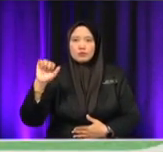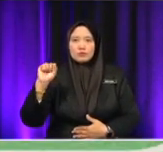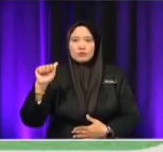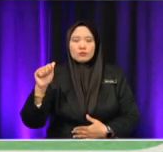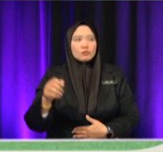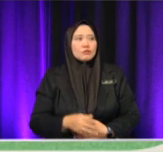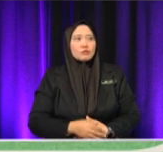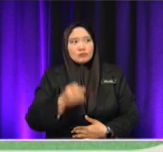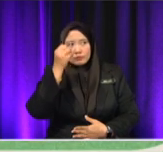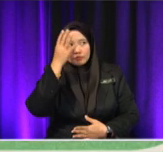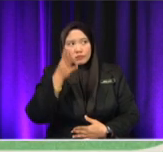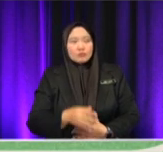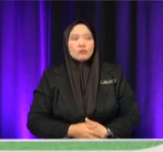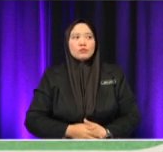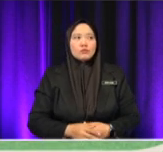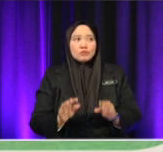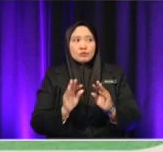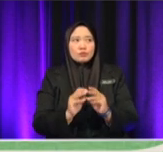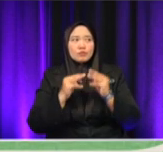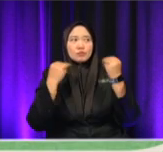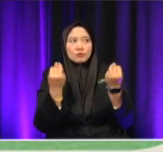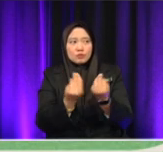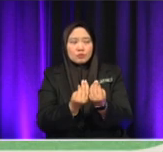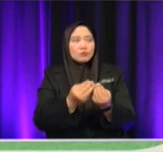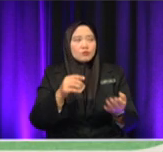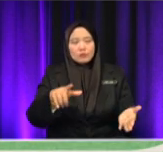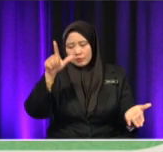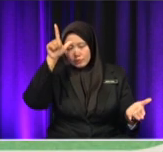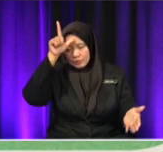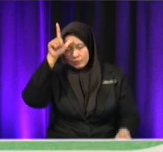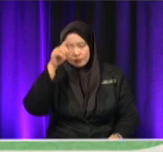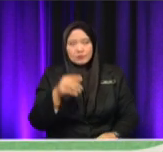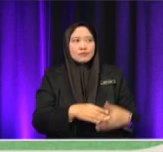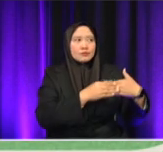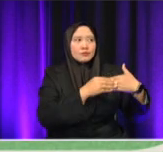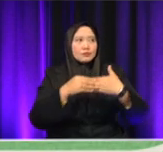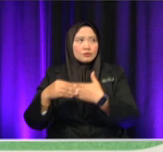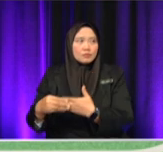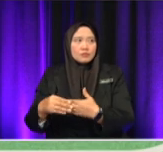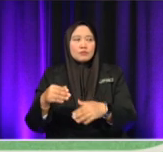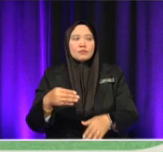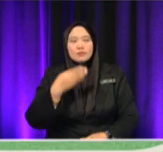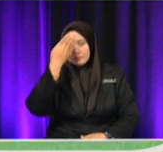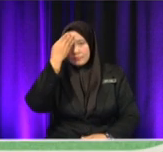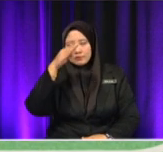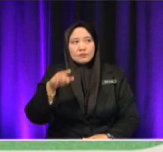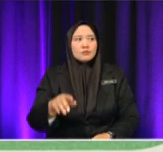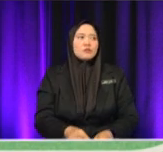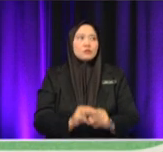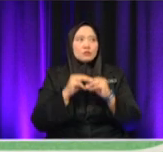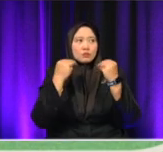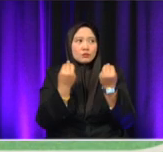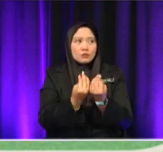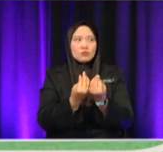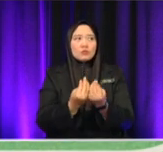bagi kaum wanita dengan apa yang Allah lebihkan sebahagian kamu dan sebahagian dan atas kebahagiaan yang lain dan